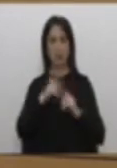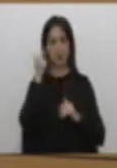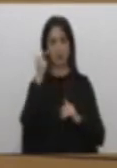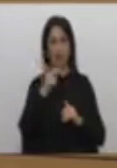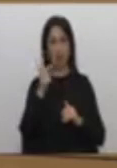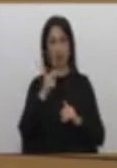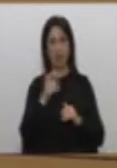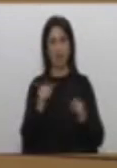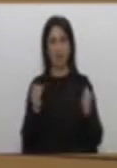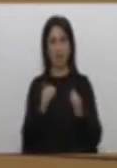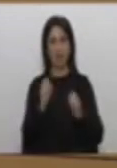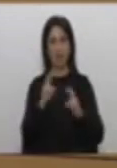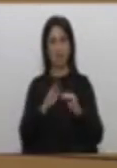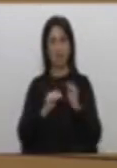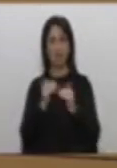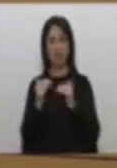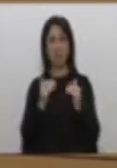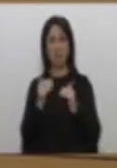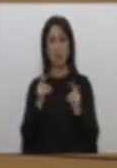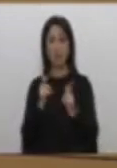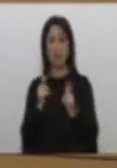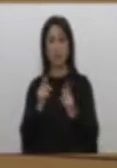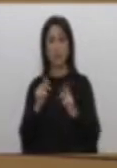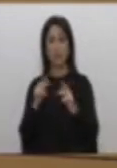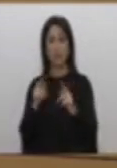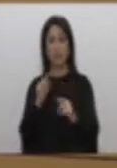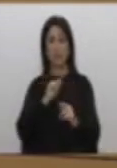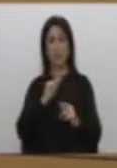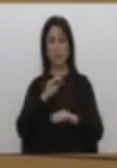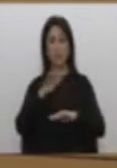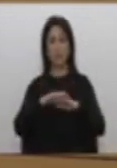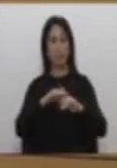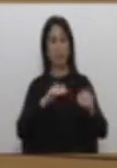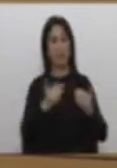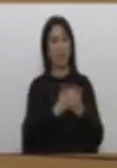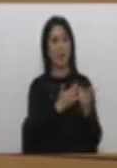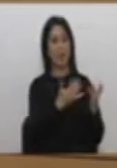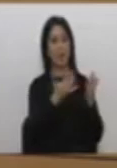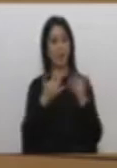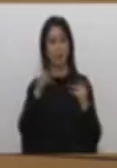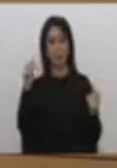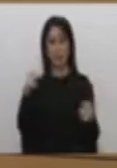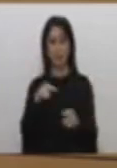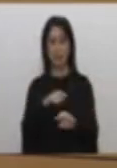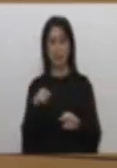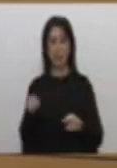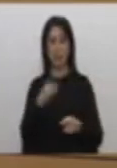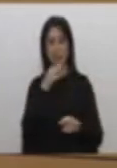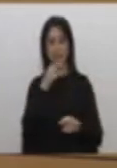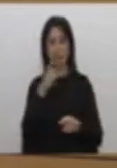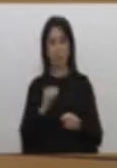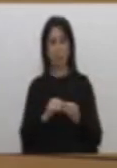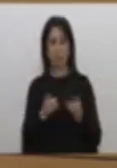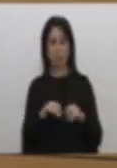და ვიწრო სპეციალიზაციით ადამიანების მომზადება სამუშაო ბაზრის ახალი მოთხოვნილებების შესაბამისად ჯერ კიდევ